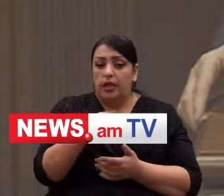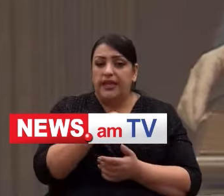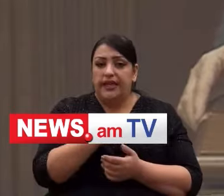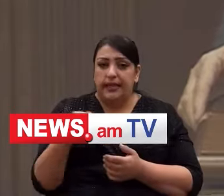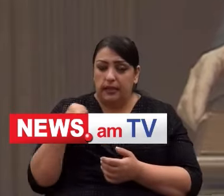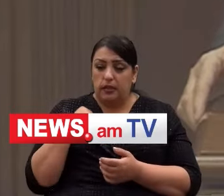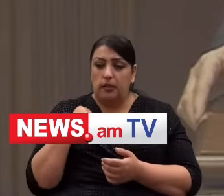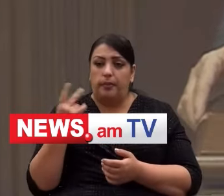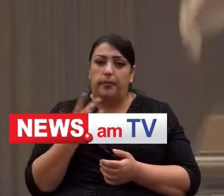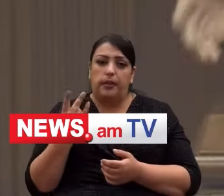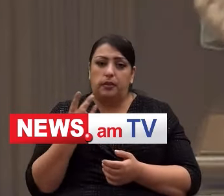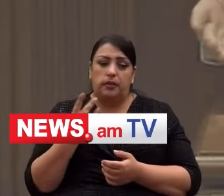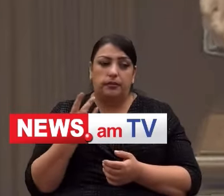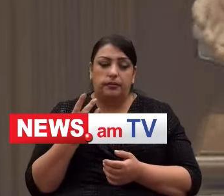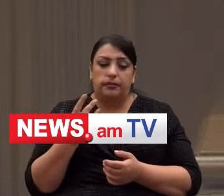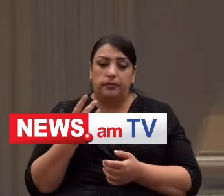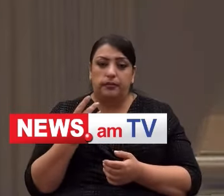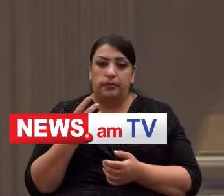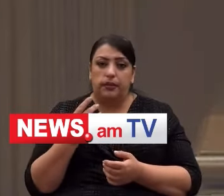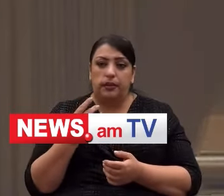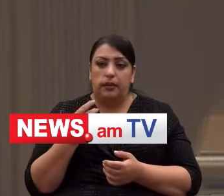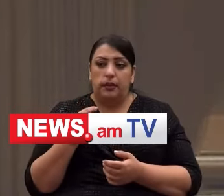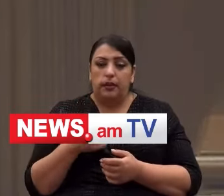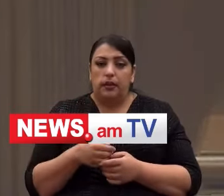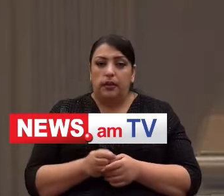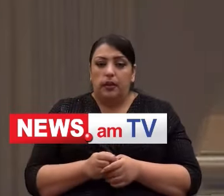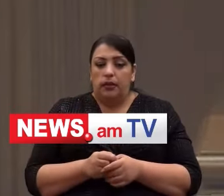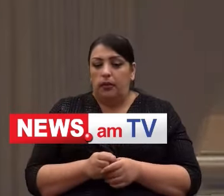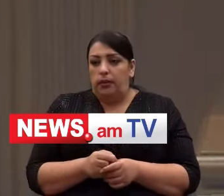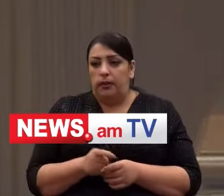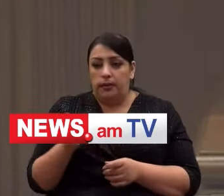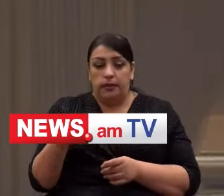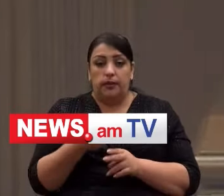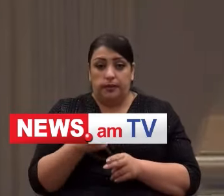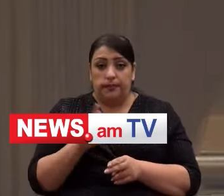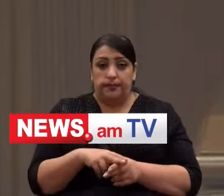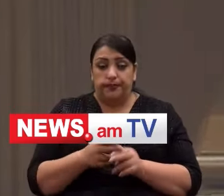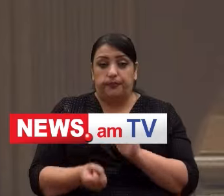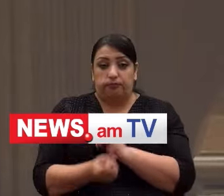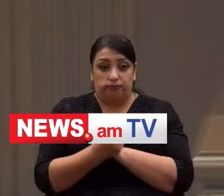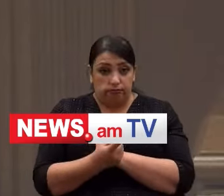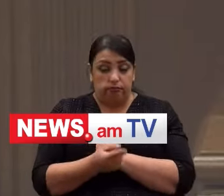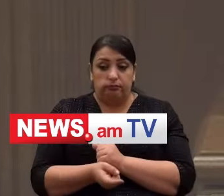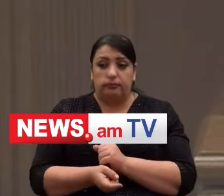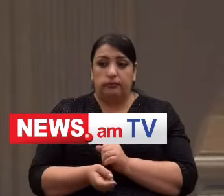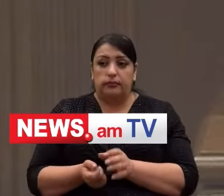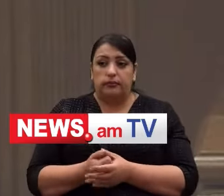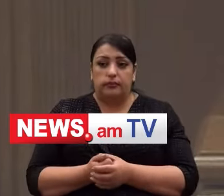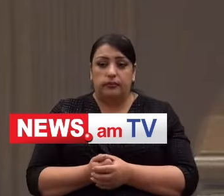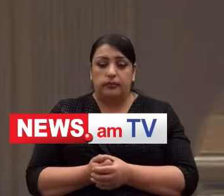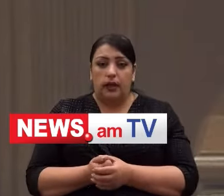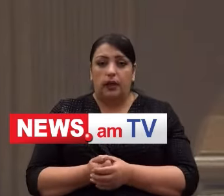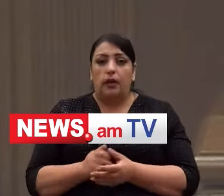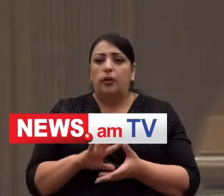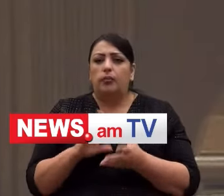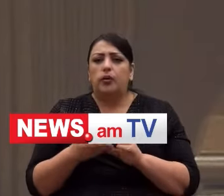դա ծածկի, բայց դուք դրա իրավունքը չունեք, ահա, այստեղից է բխում, որ, հա, ես չգիտեմ, դե բոլոր դեպքերում,